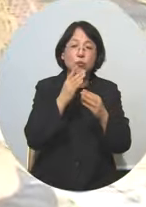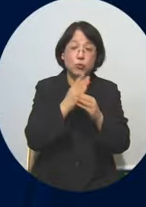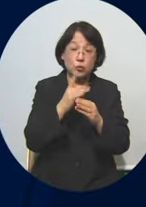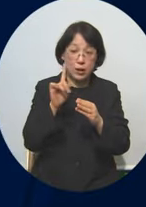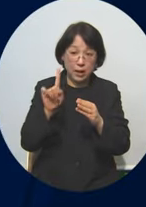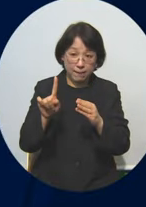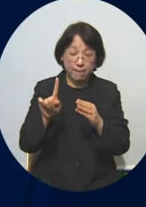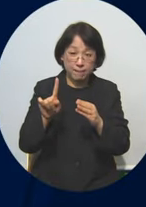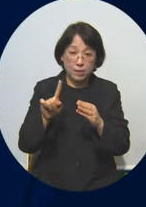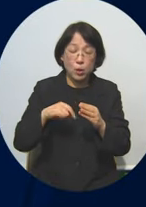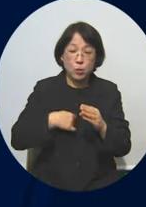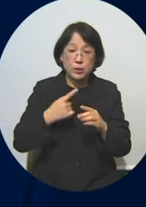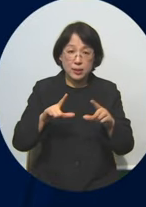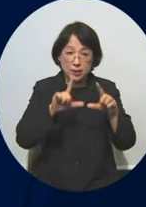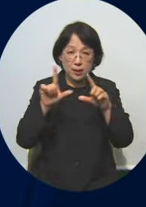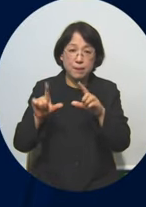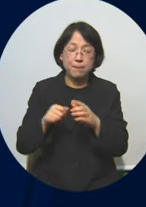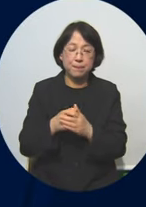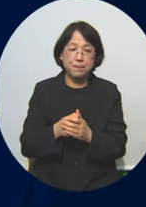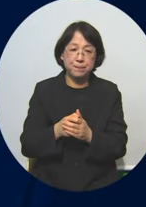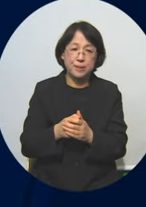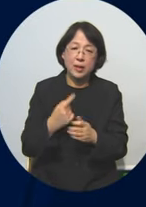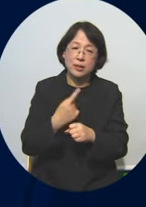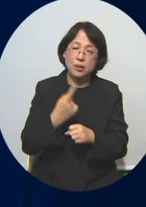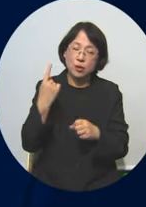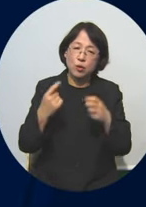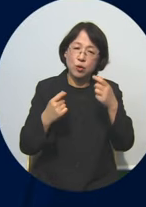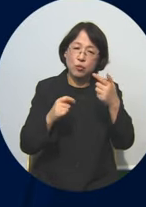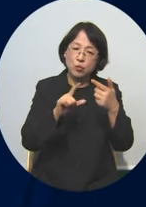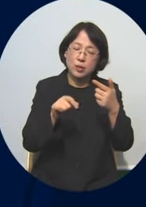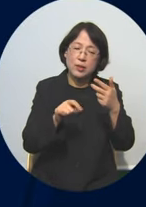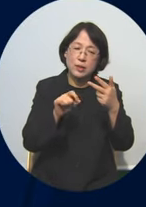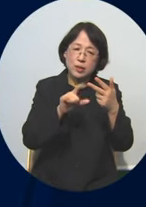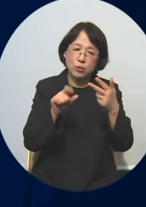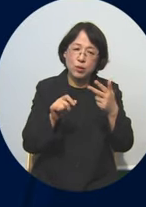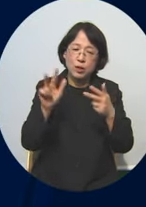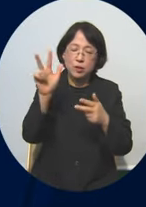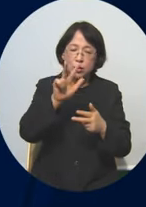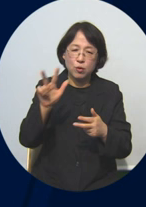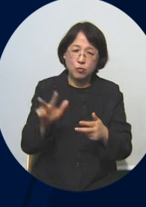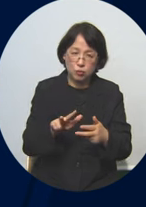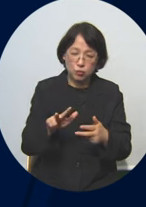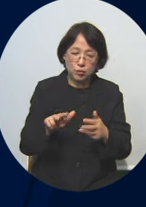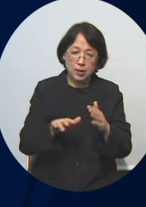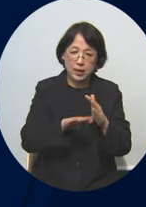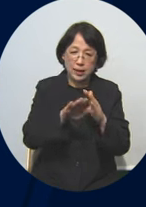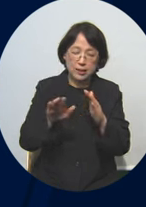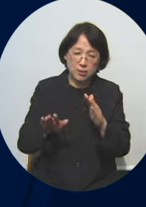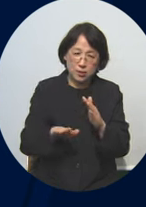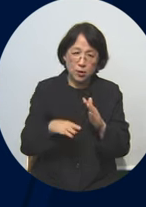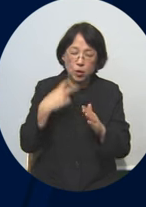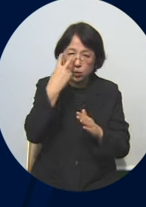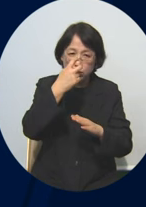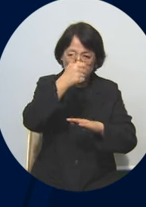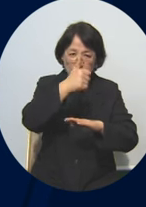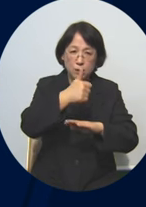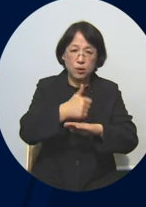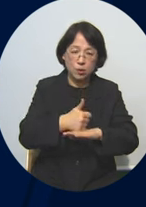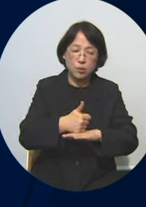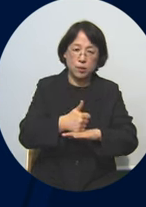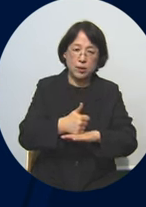조사됐습니다. 여성가족부가 지난해 6월에서 7월 전국 12,044가구를 대상으로 가족 실태를 조사한